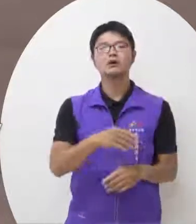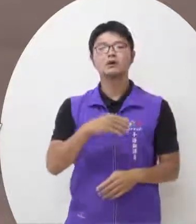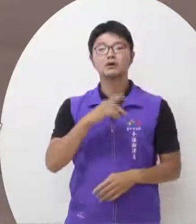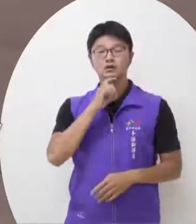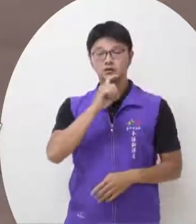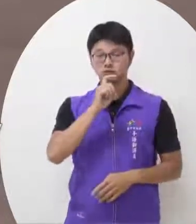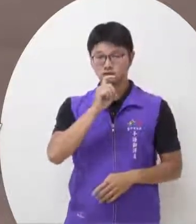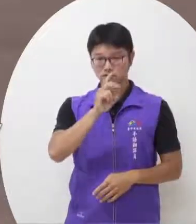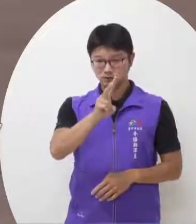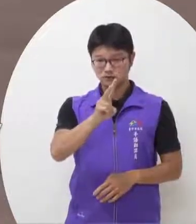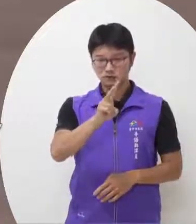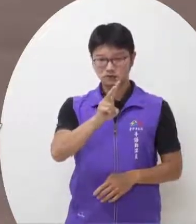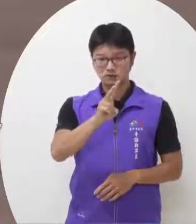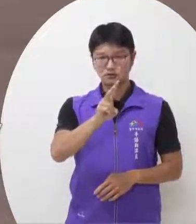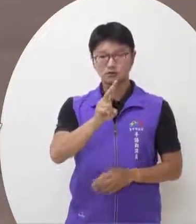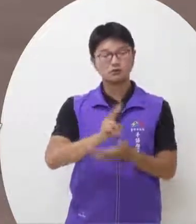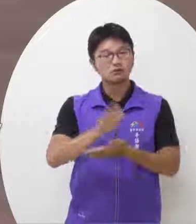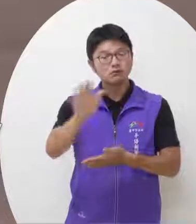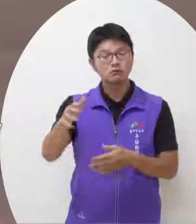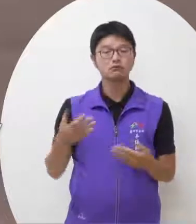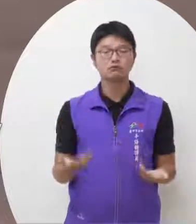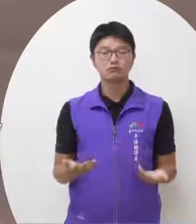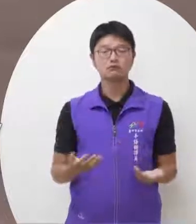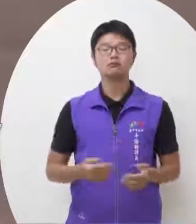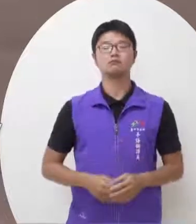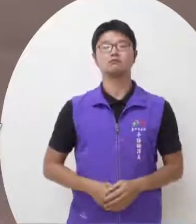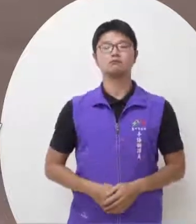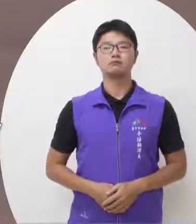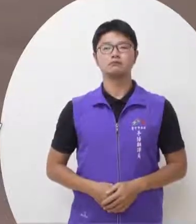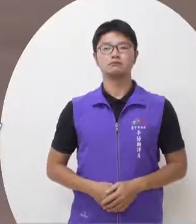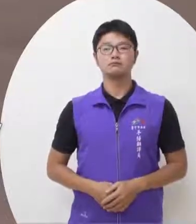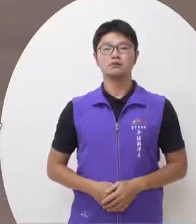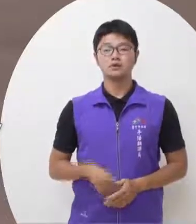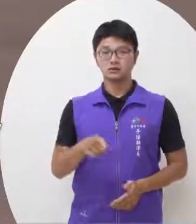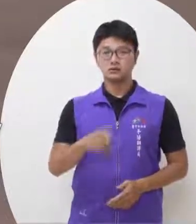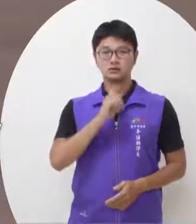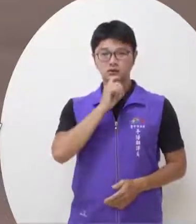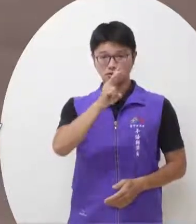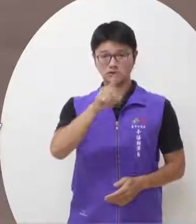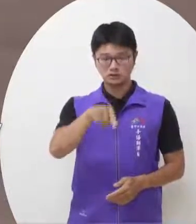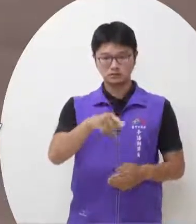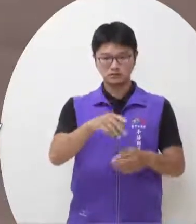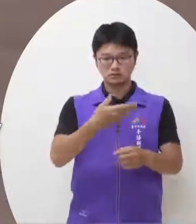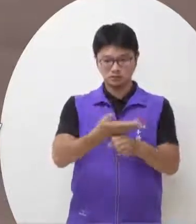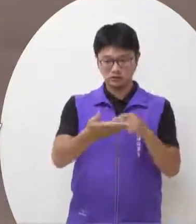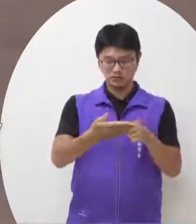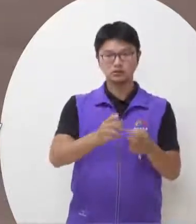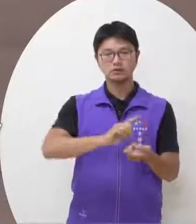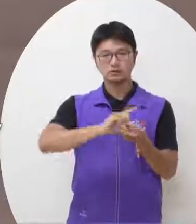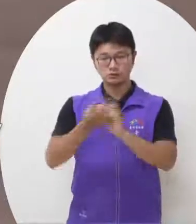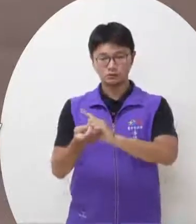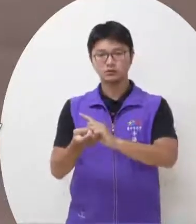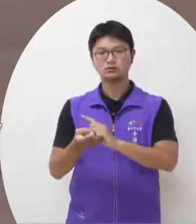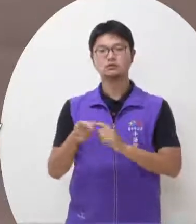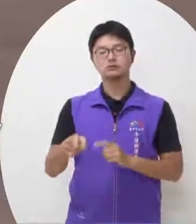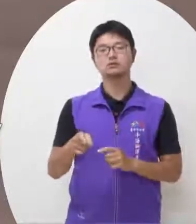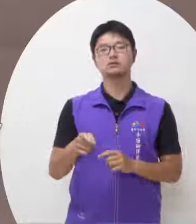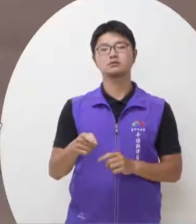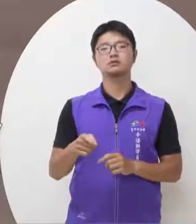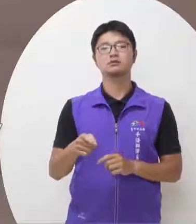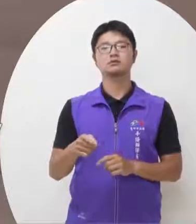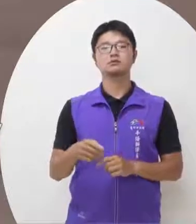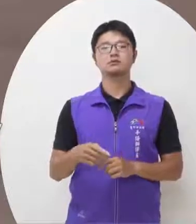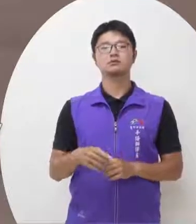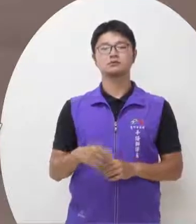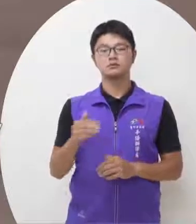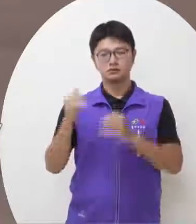价，到了十二岁以后呢，到了十二岁以后呢，他自动会，他不用再认定卡了，自动就会升级成